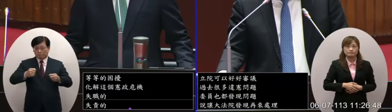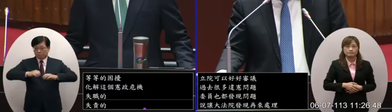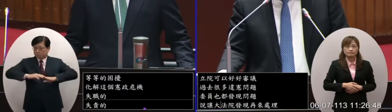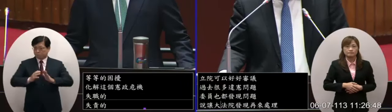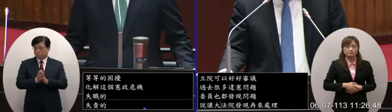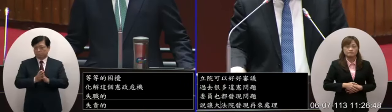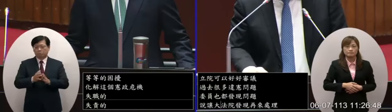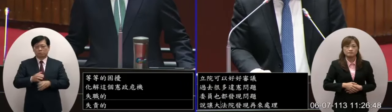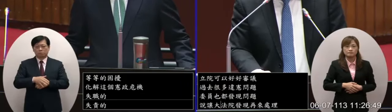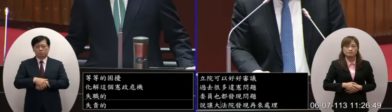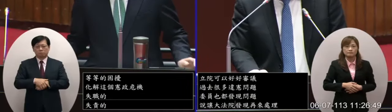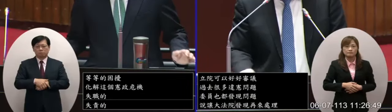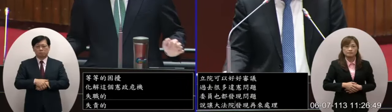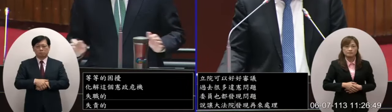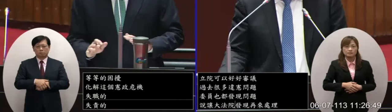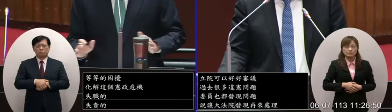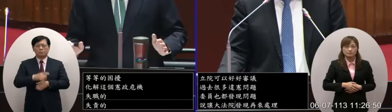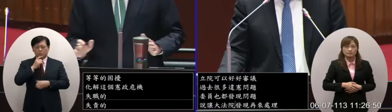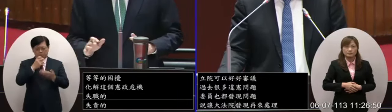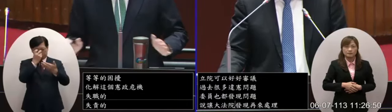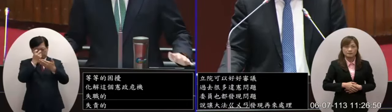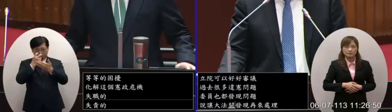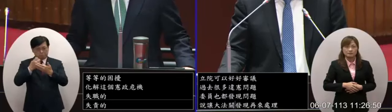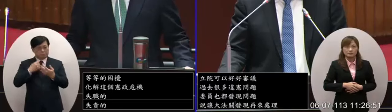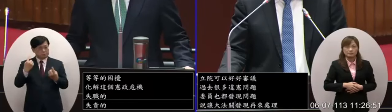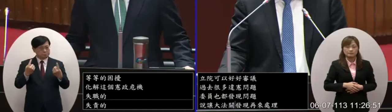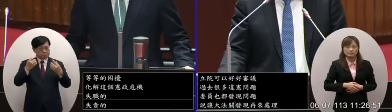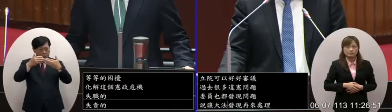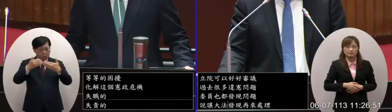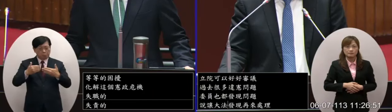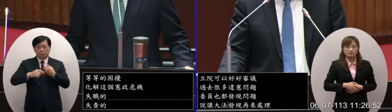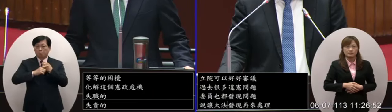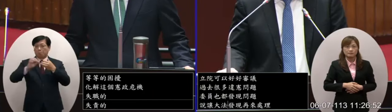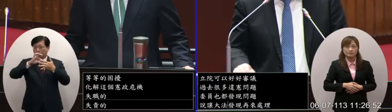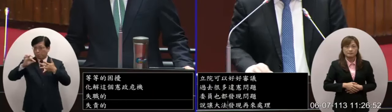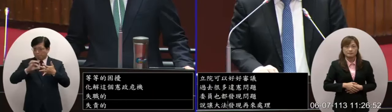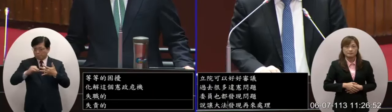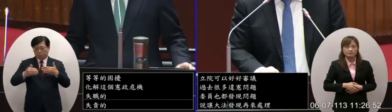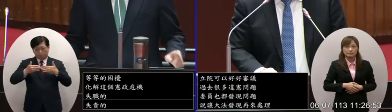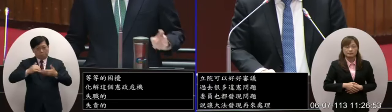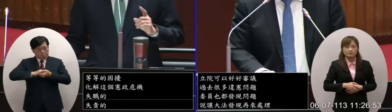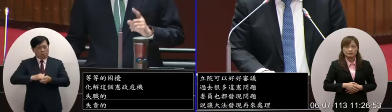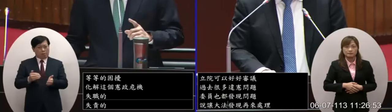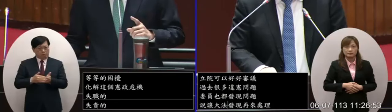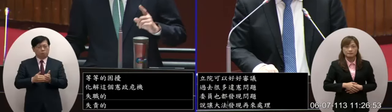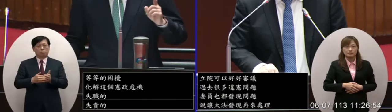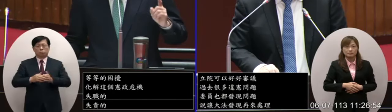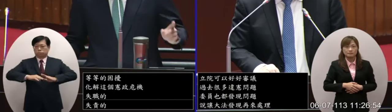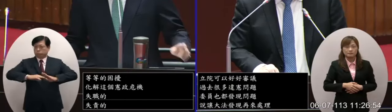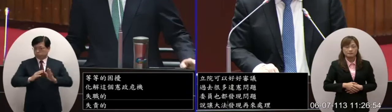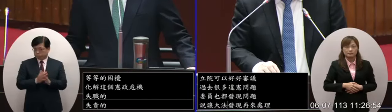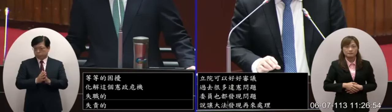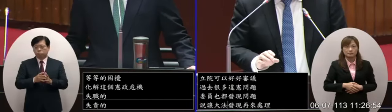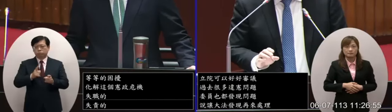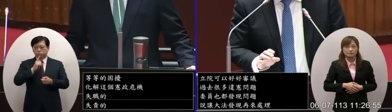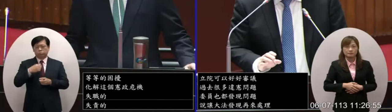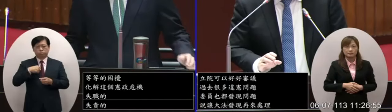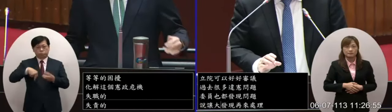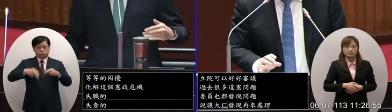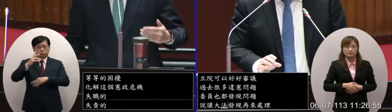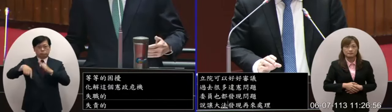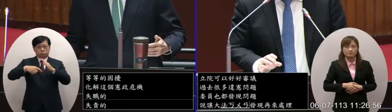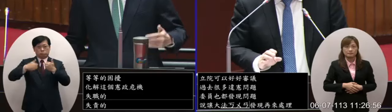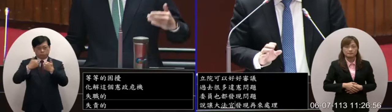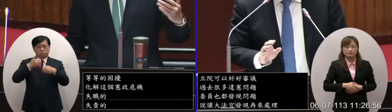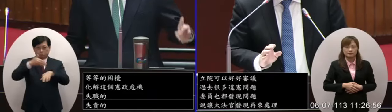时间就检视跟比对所有的法条，再次确认它的内容。在第一时间就经过行政院院